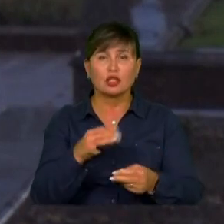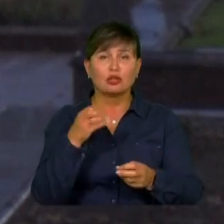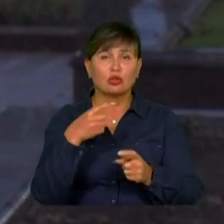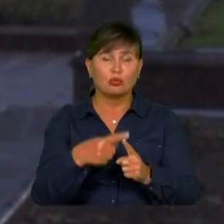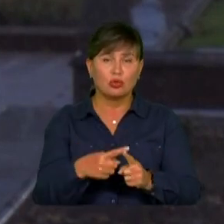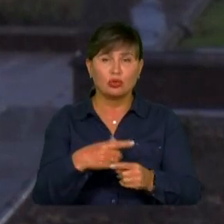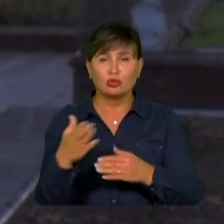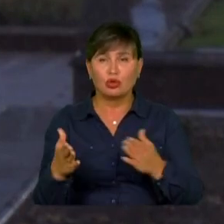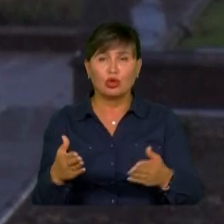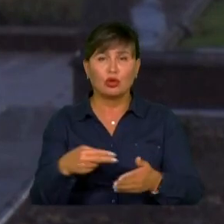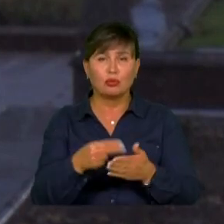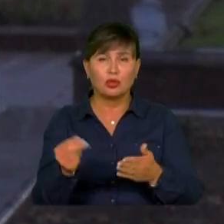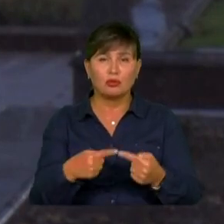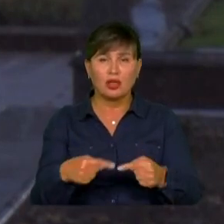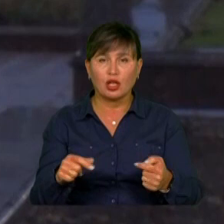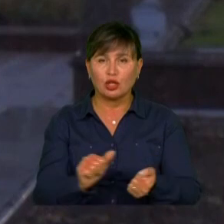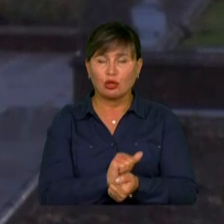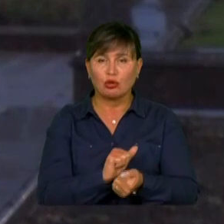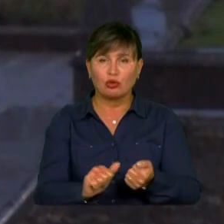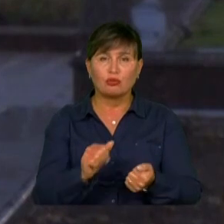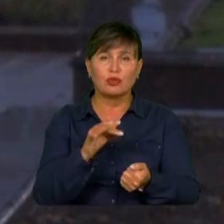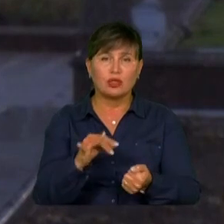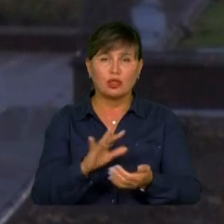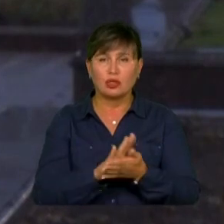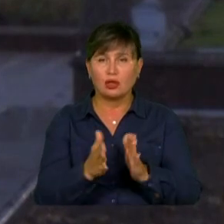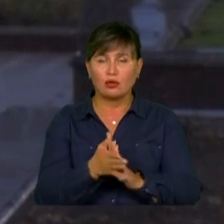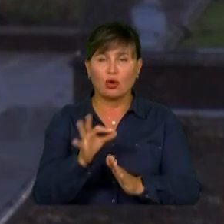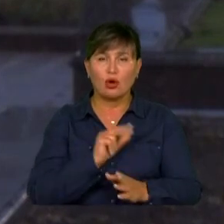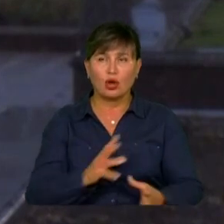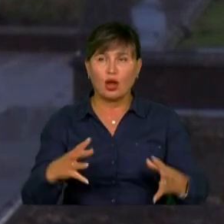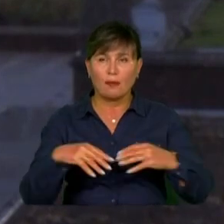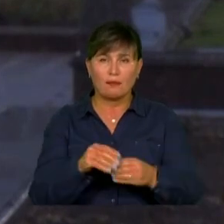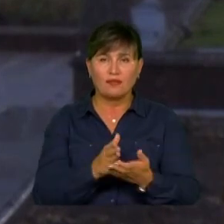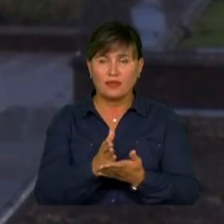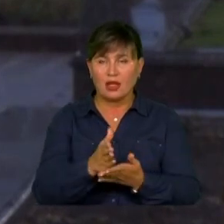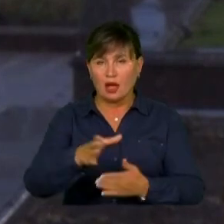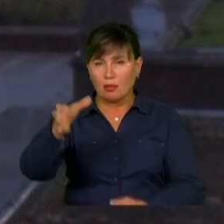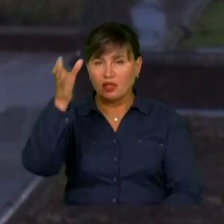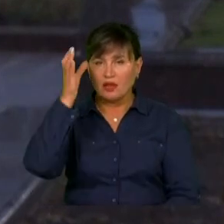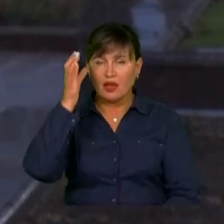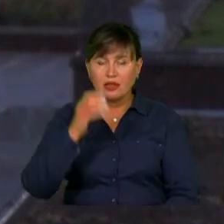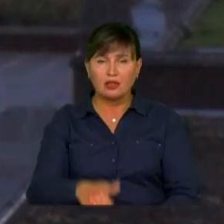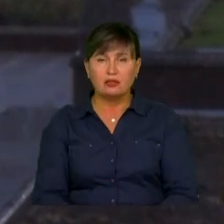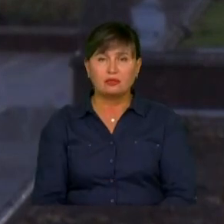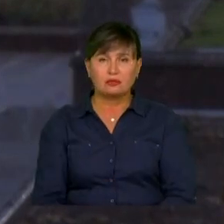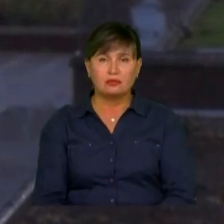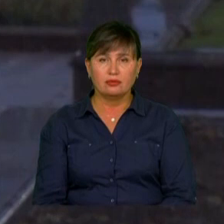того, стороны подписали ряд документов, в том числе меморандум о сотрудничестве в сфере образования. Далее